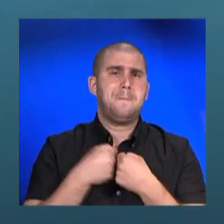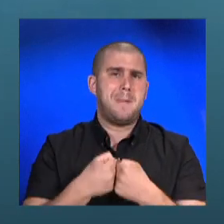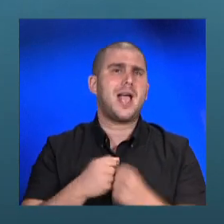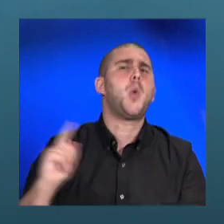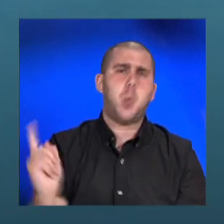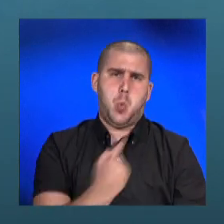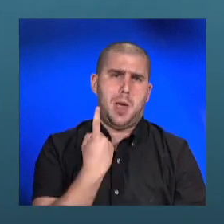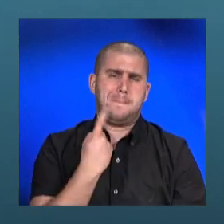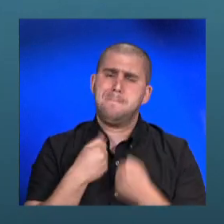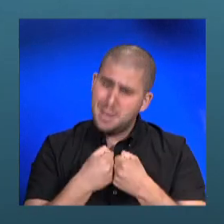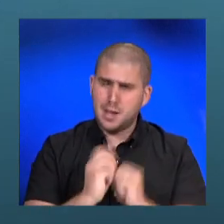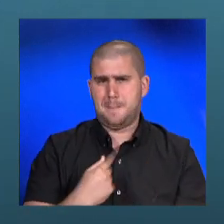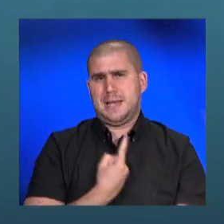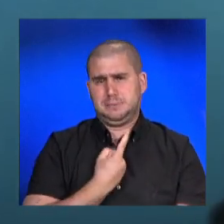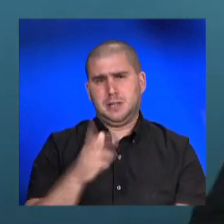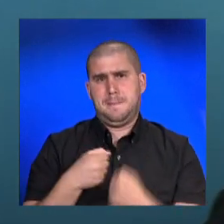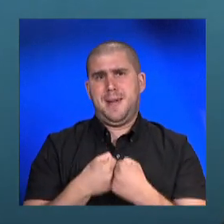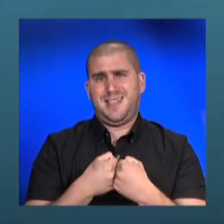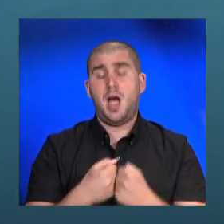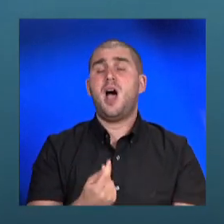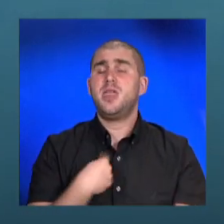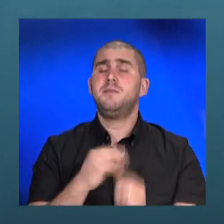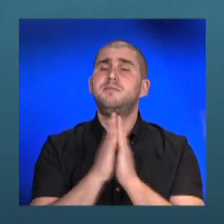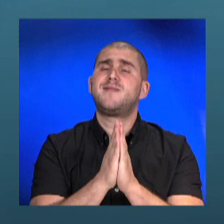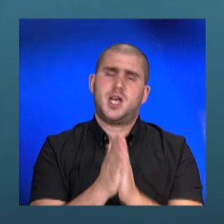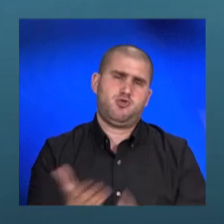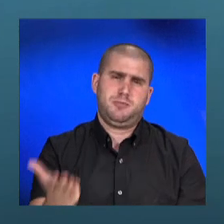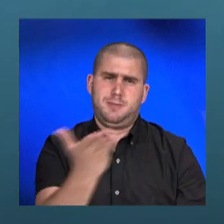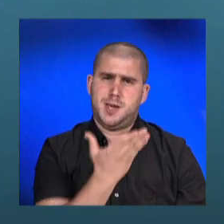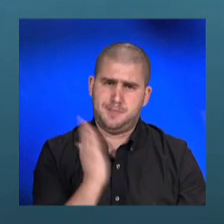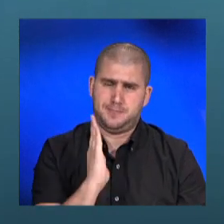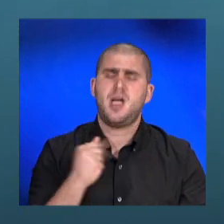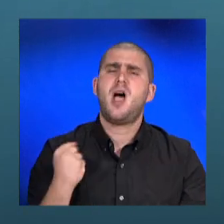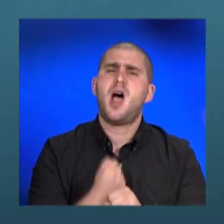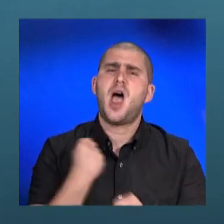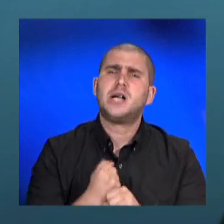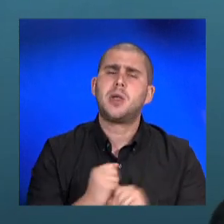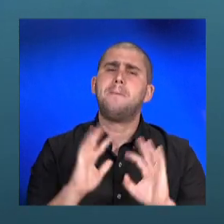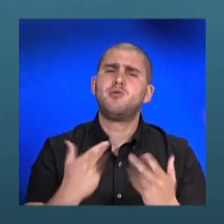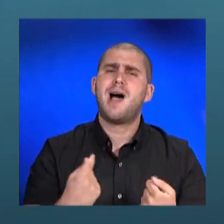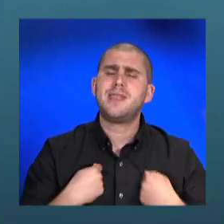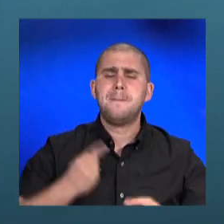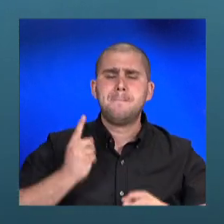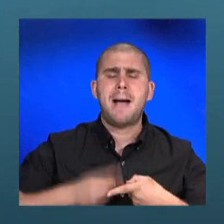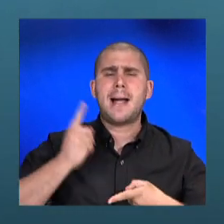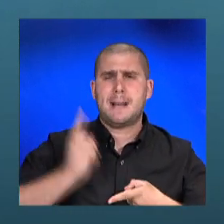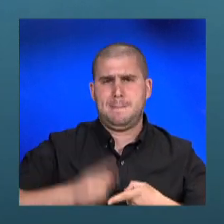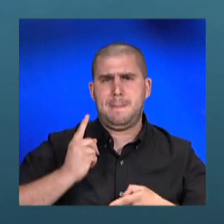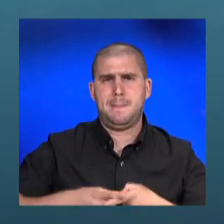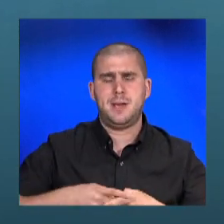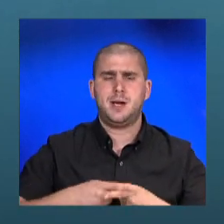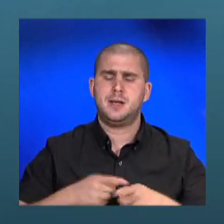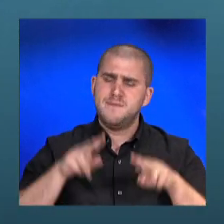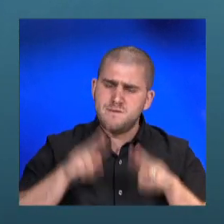אותי. אני מבקש מכם לעשות את מה שאני מקפיד עליו ביתר סט בימים